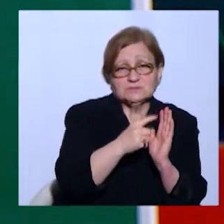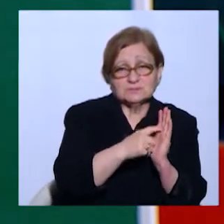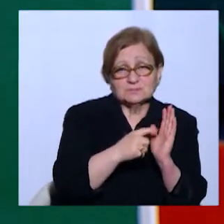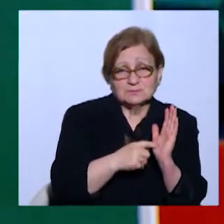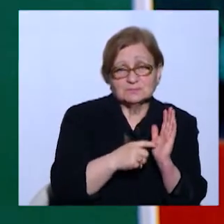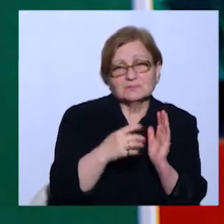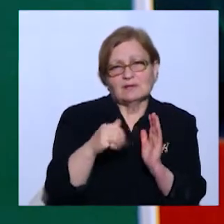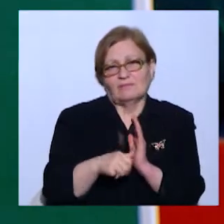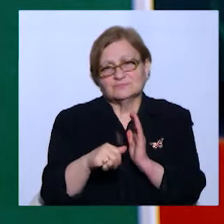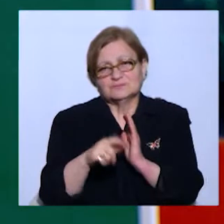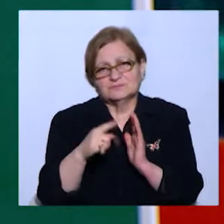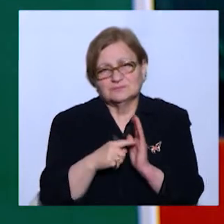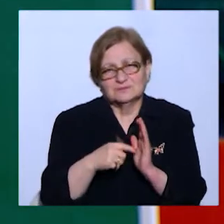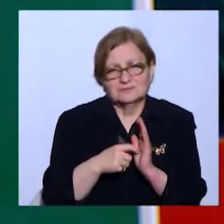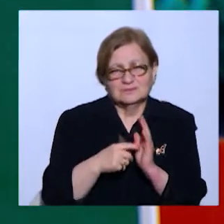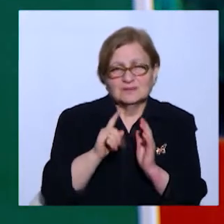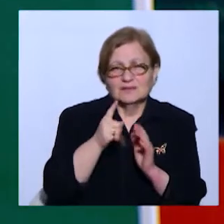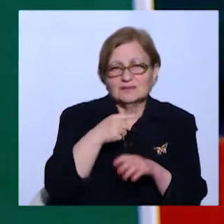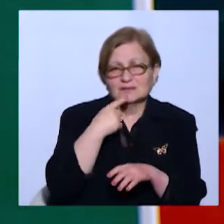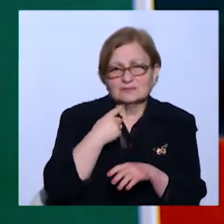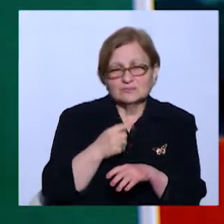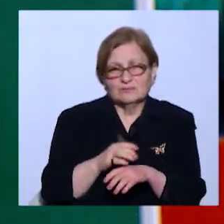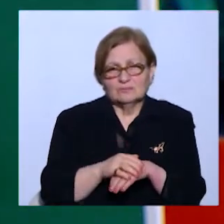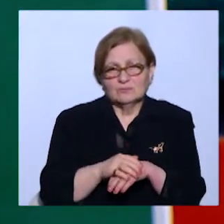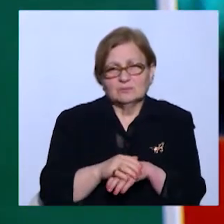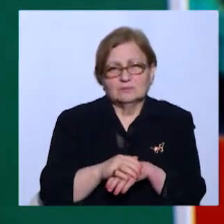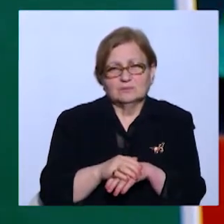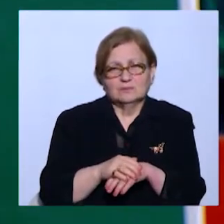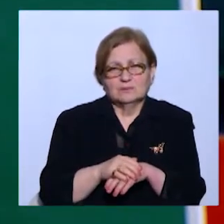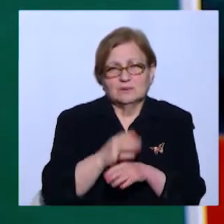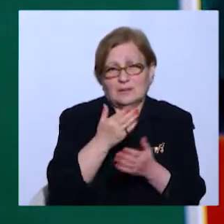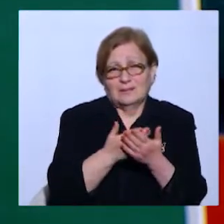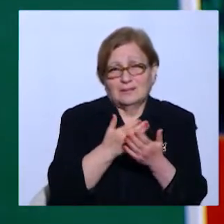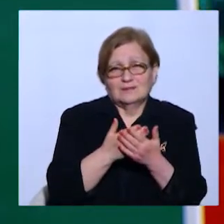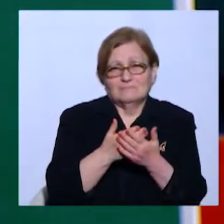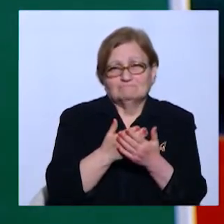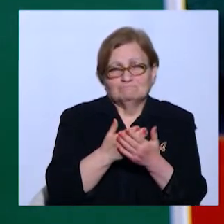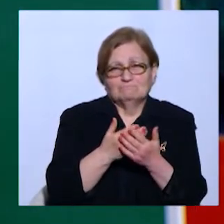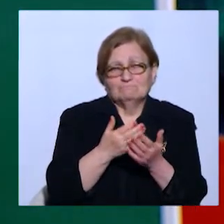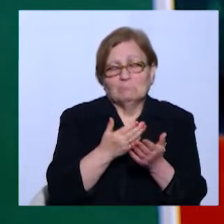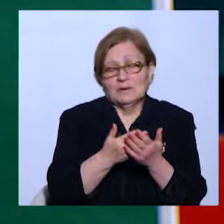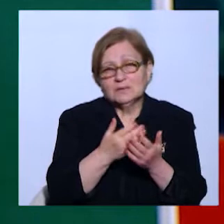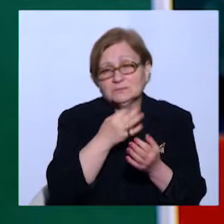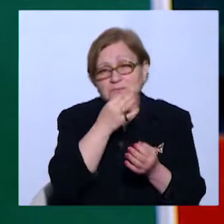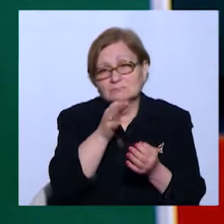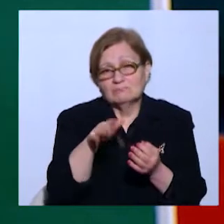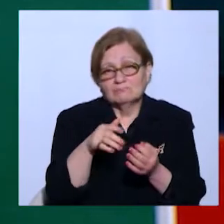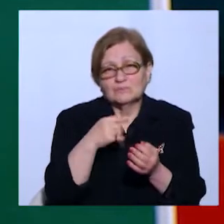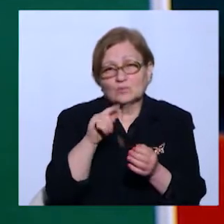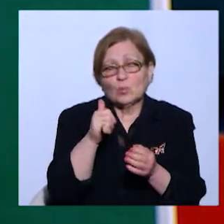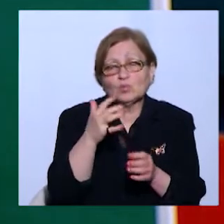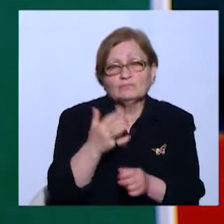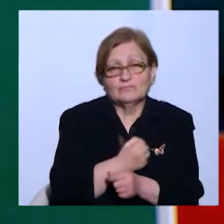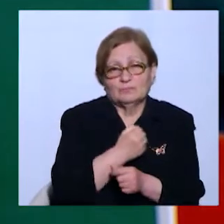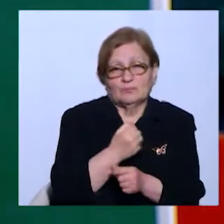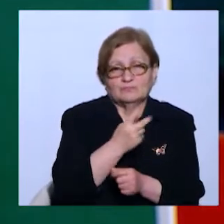ჯერადიც. აი, რატომ ვამბობ ახლა მე ამას? კონკრეტულ მაგალითზე გადავალ და შემდეგ ნახოთ როგორ ვიპოვნო